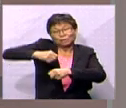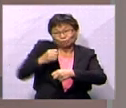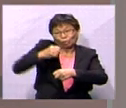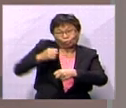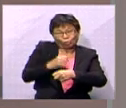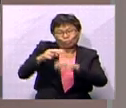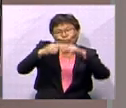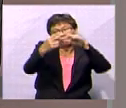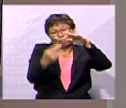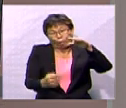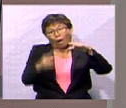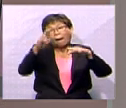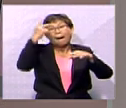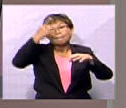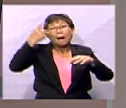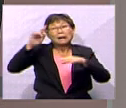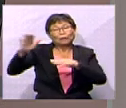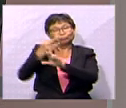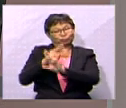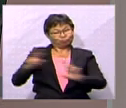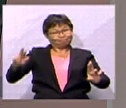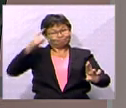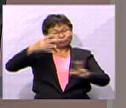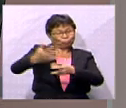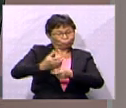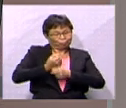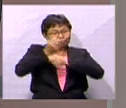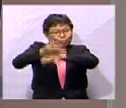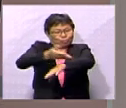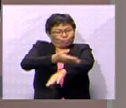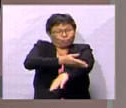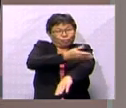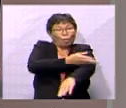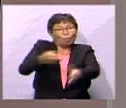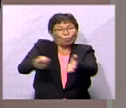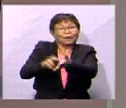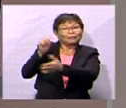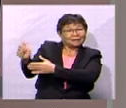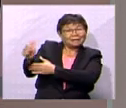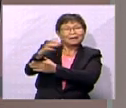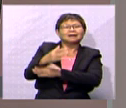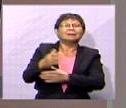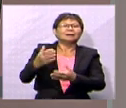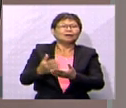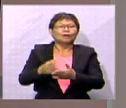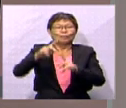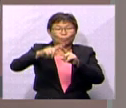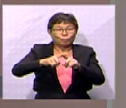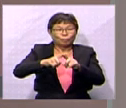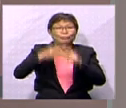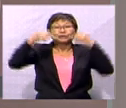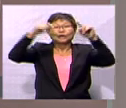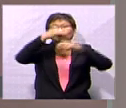Ratu Terjun Negara Pandan Lela Rinong kini lebih bersedia untuk memperbaiki rekod peribadinya, apalagi kalau bukan mengulangi